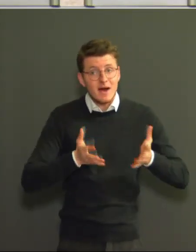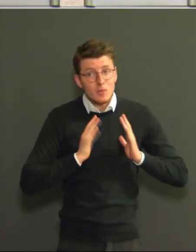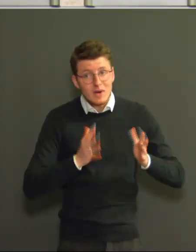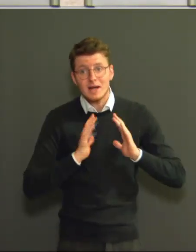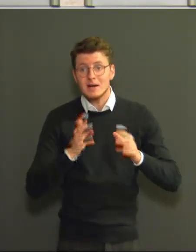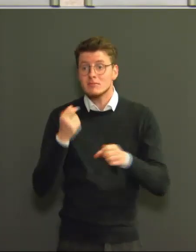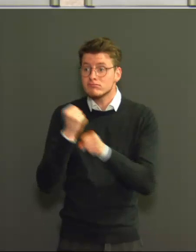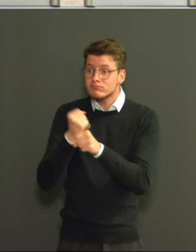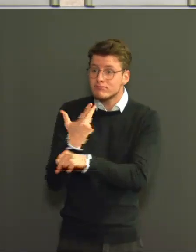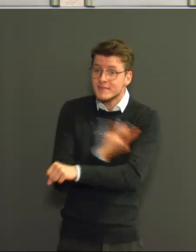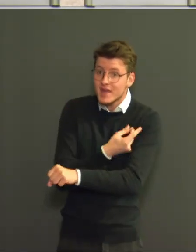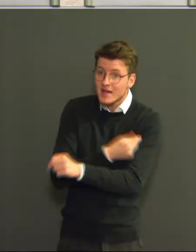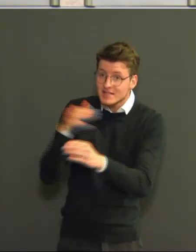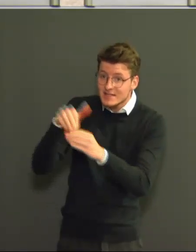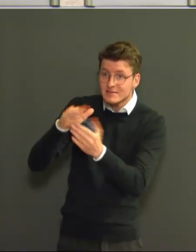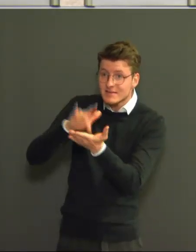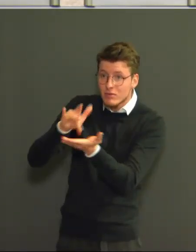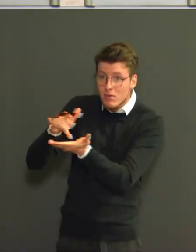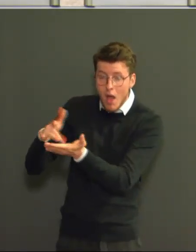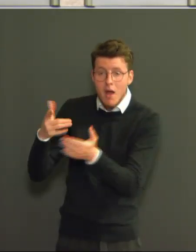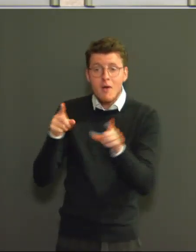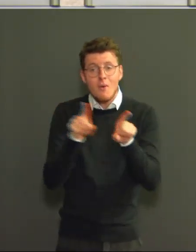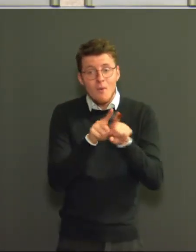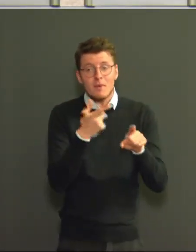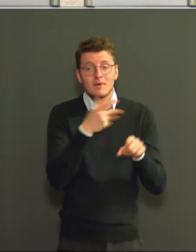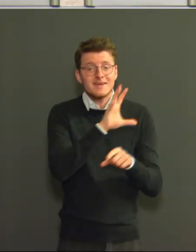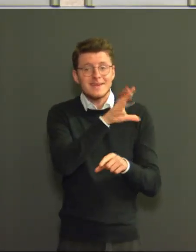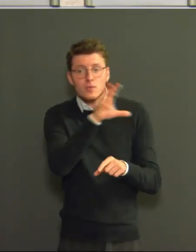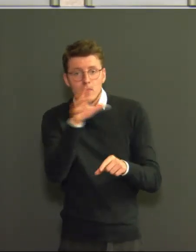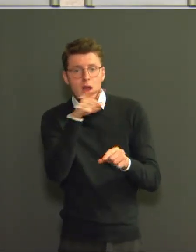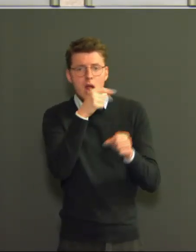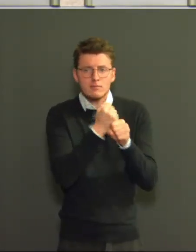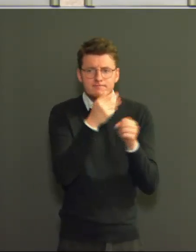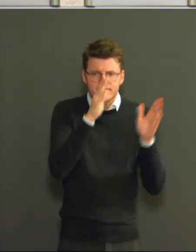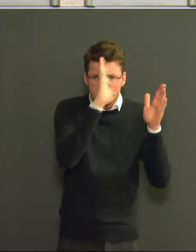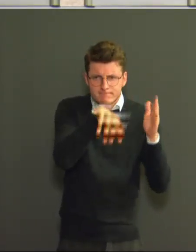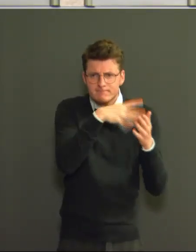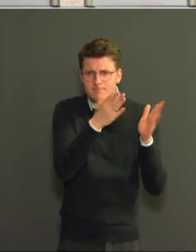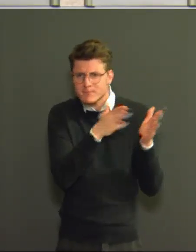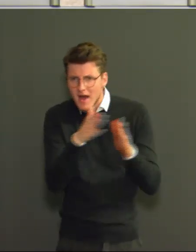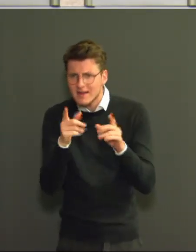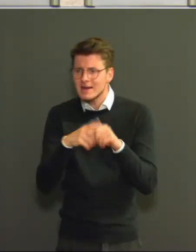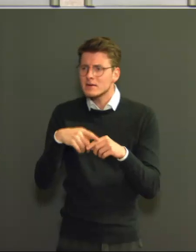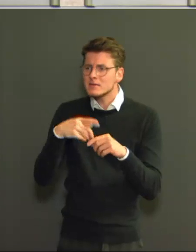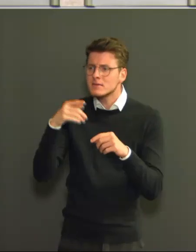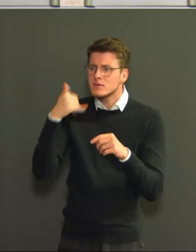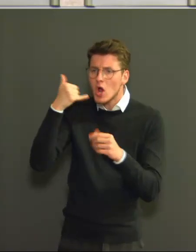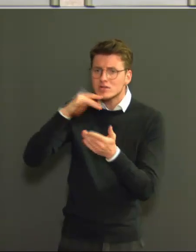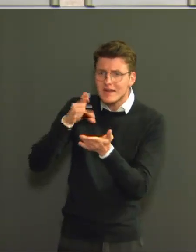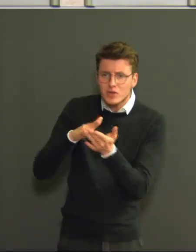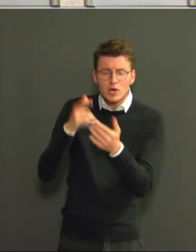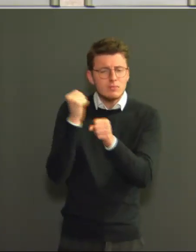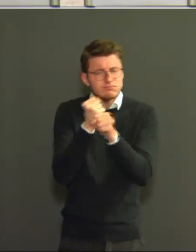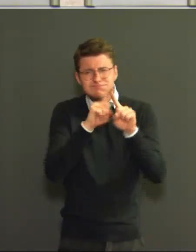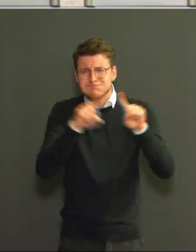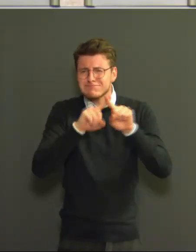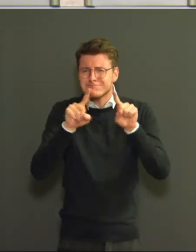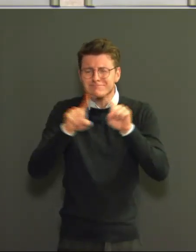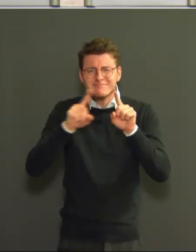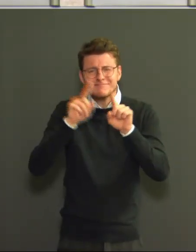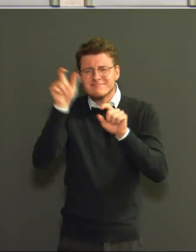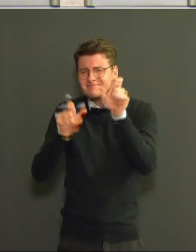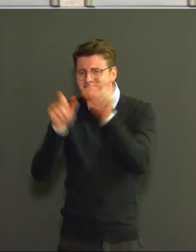vaccinatiecentra, de regionale planners en hun teams, de callcentermedewerkers en alle andere